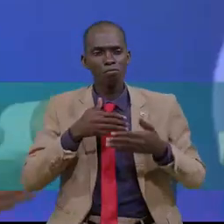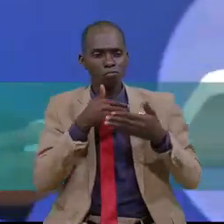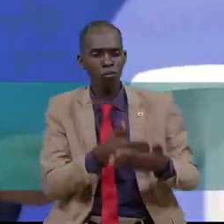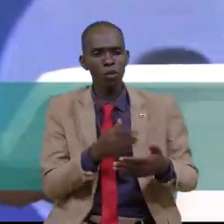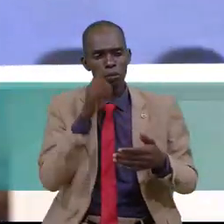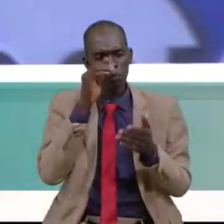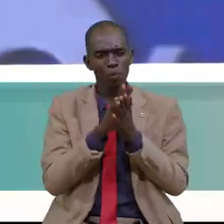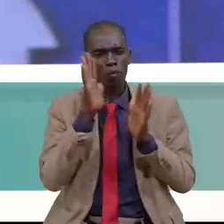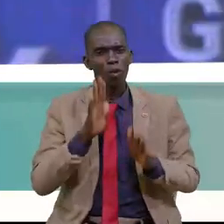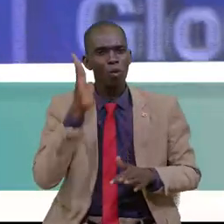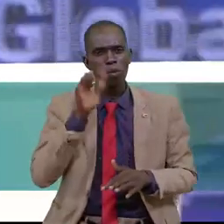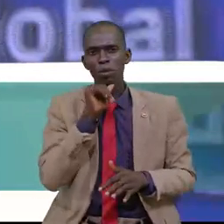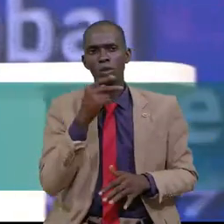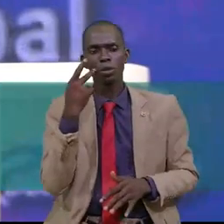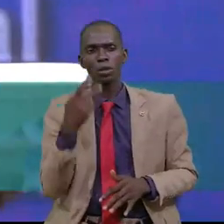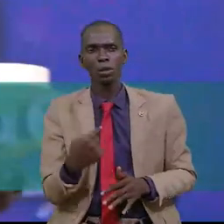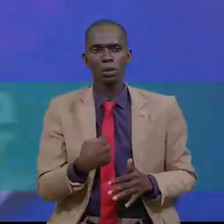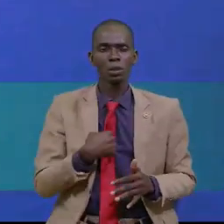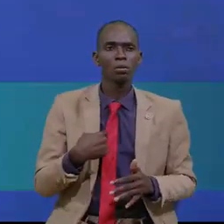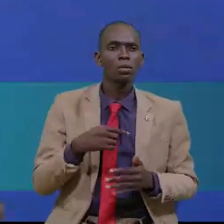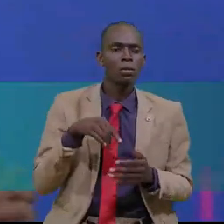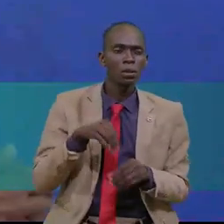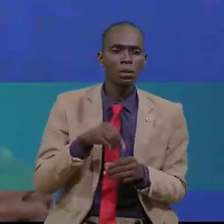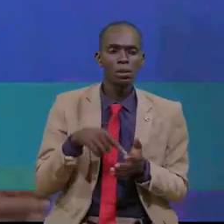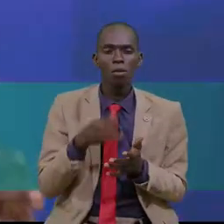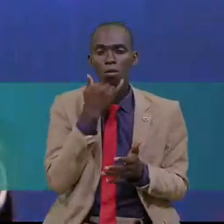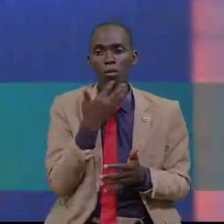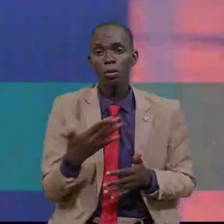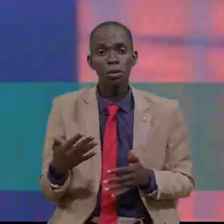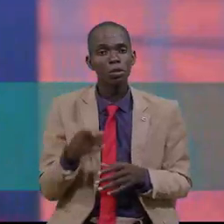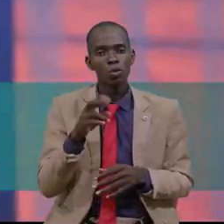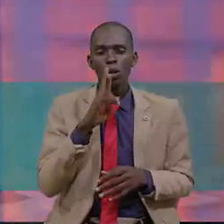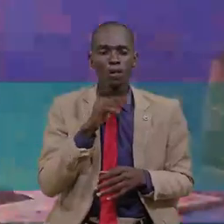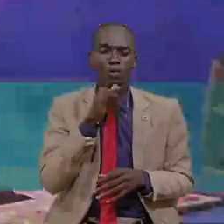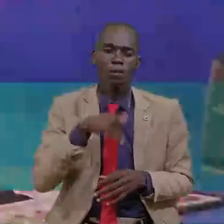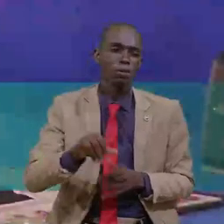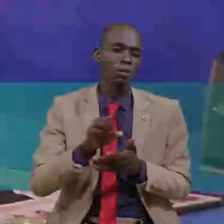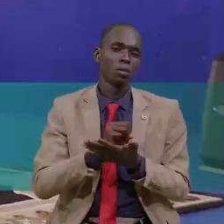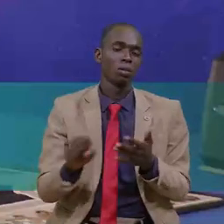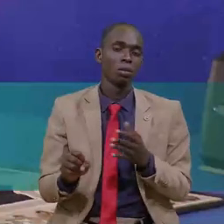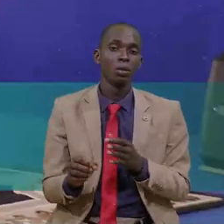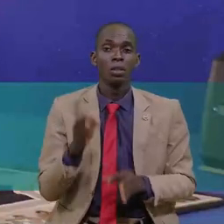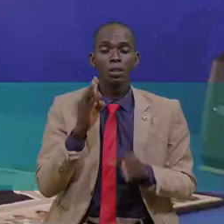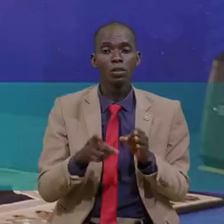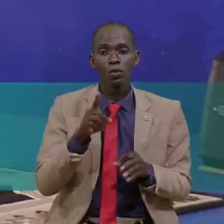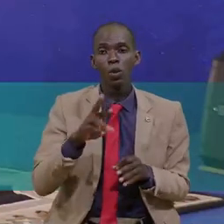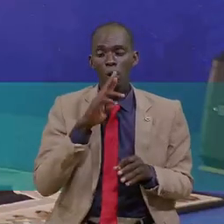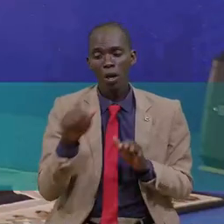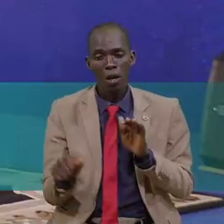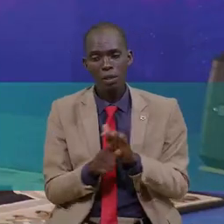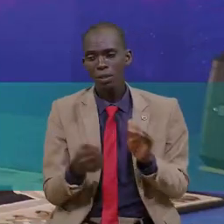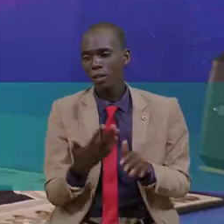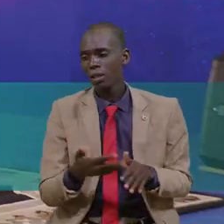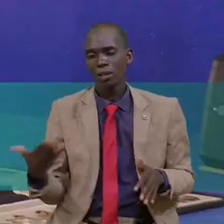proche ne va pas voir ceci. Non. Si tu n'es pas sanctifié, alors s'il y a quelque chose que tu caches, que tu essaies de cacher à